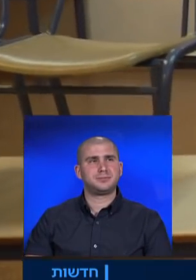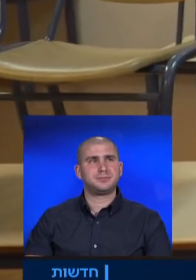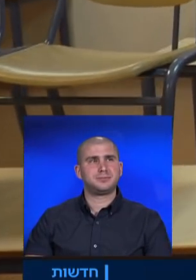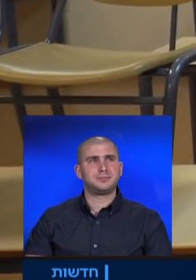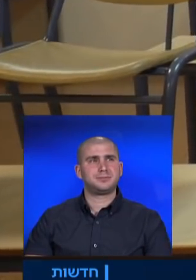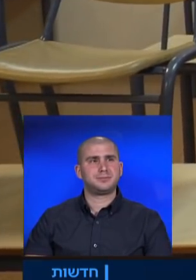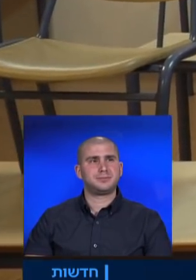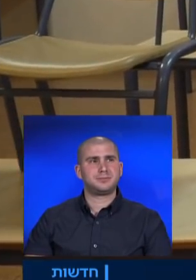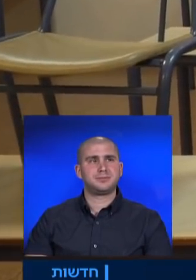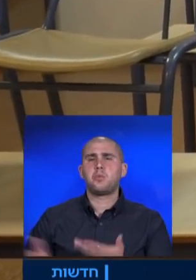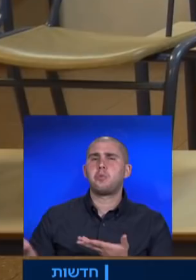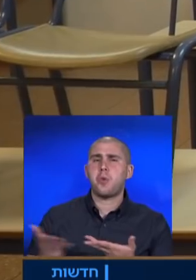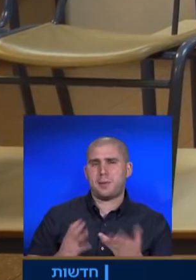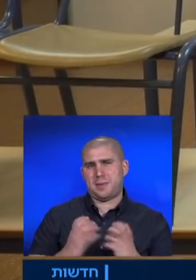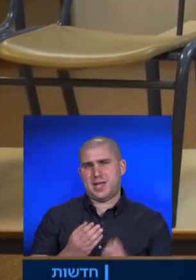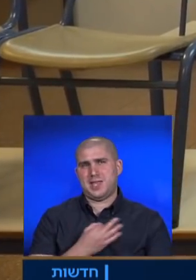ברוכים הבאים לכיתה שלי.